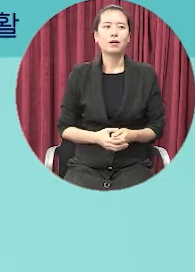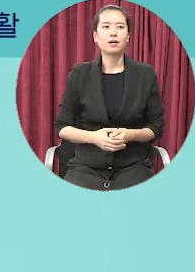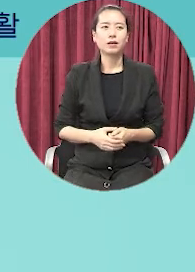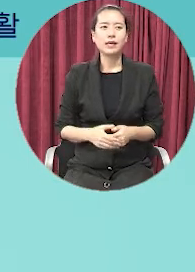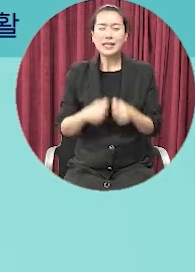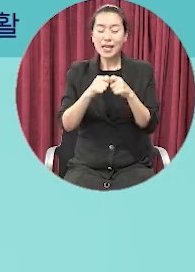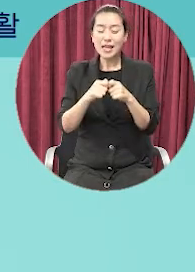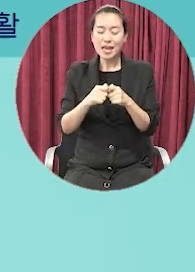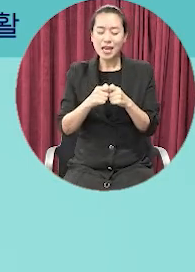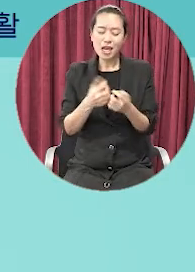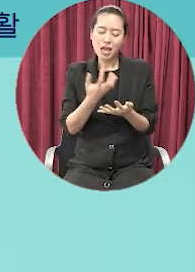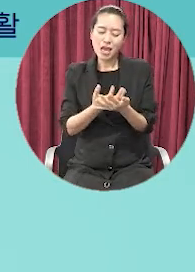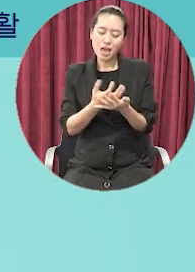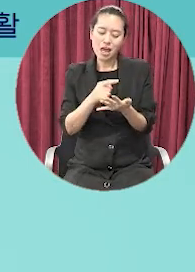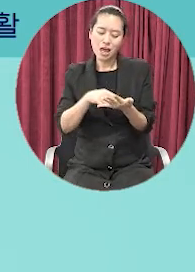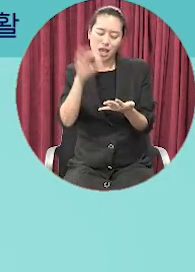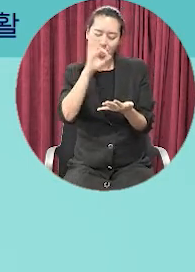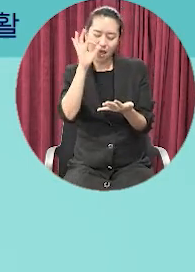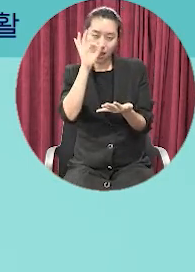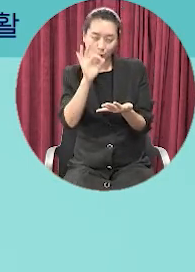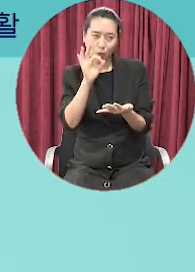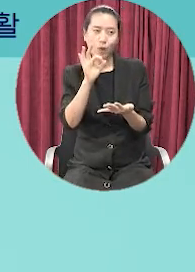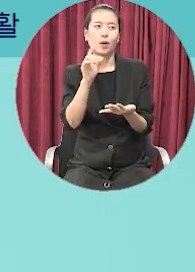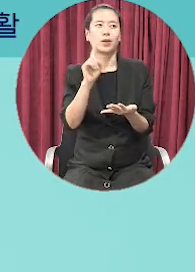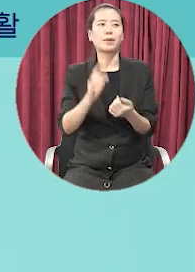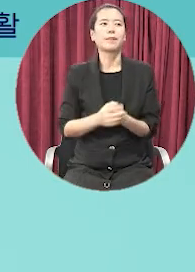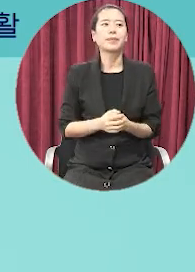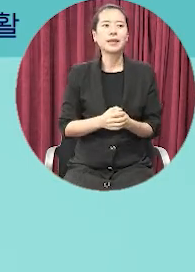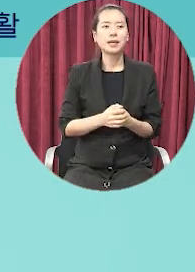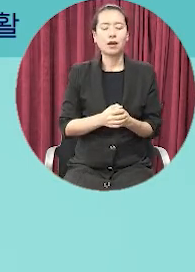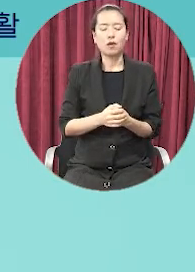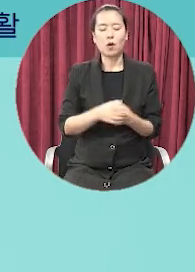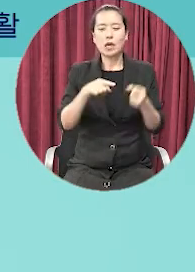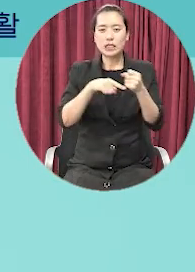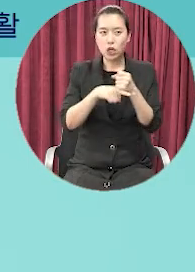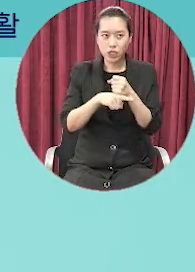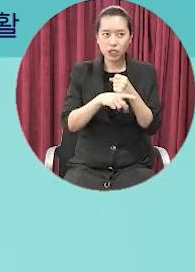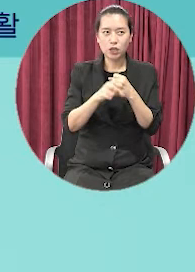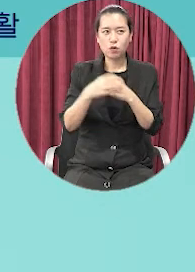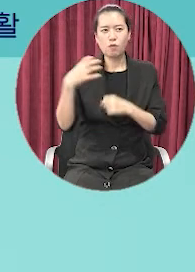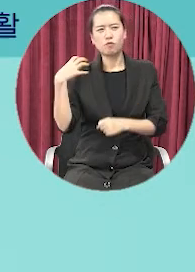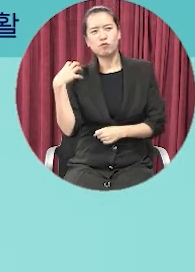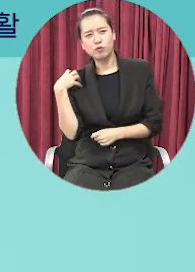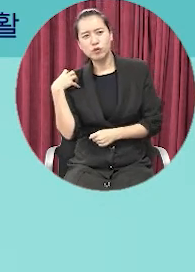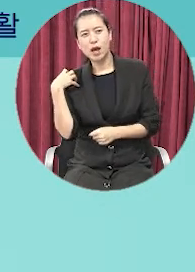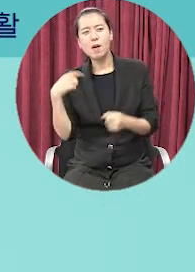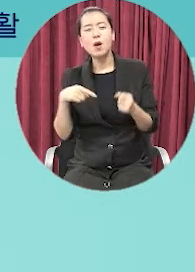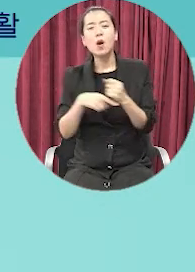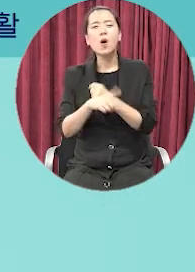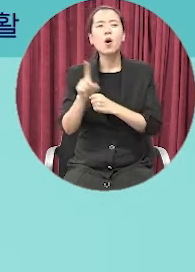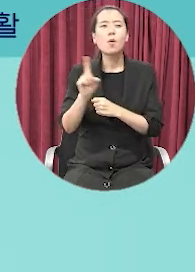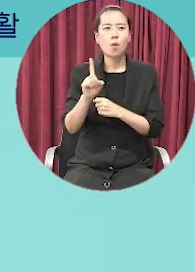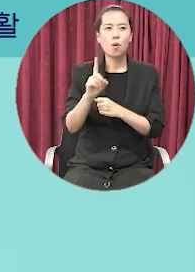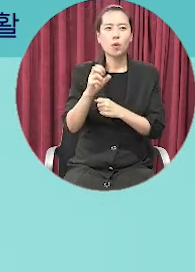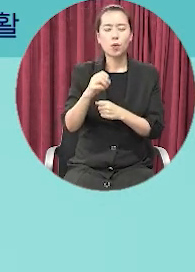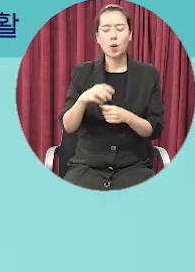고찰은 케어기버에 대한 여러 가지 정의, 또 부양 부담, 또 관련 요인에 대한